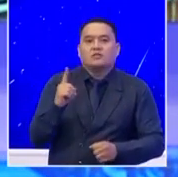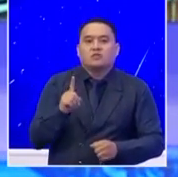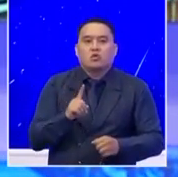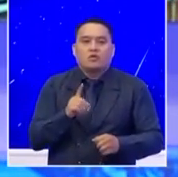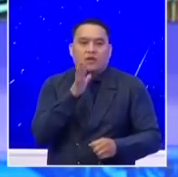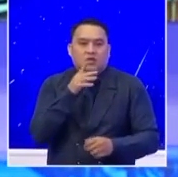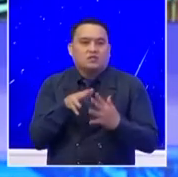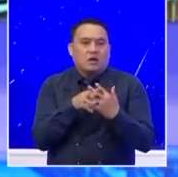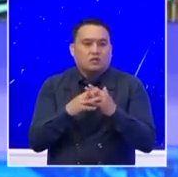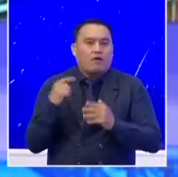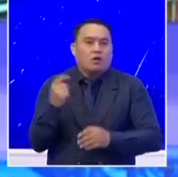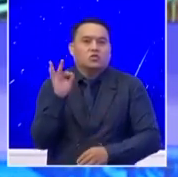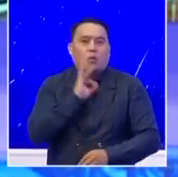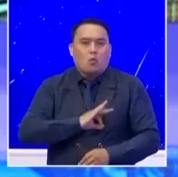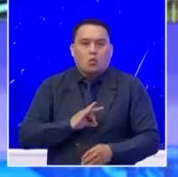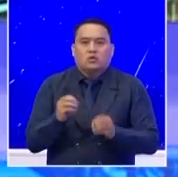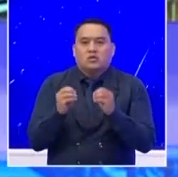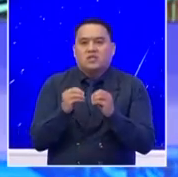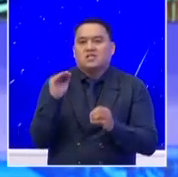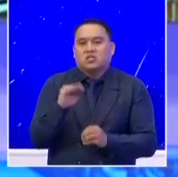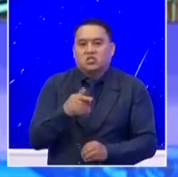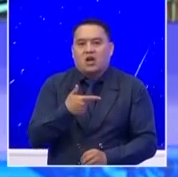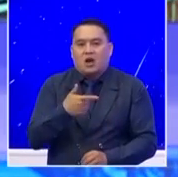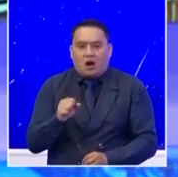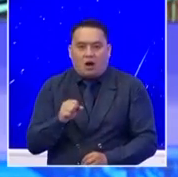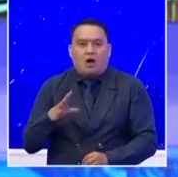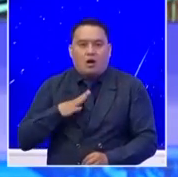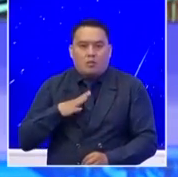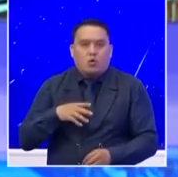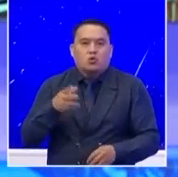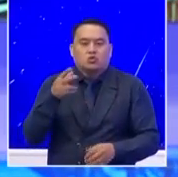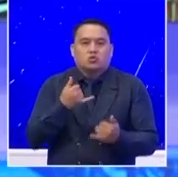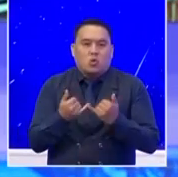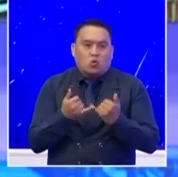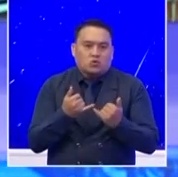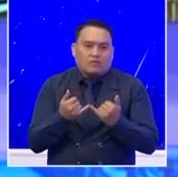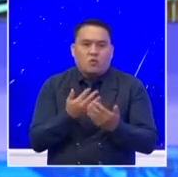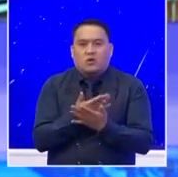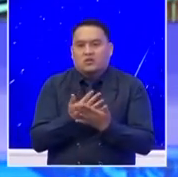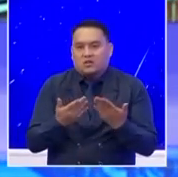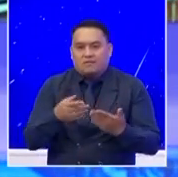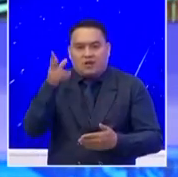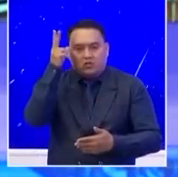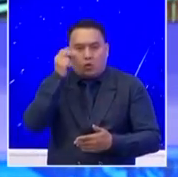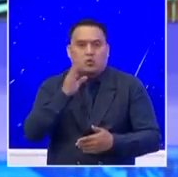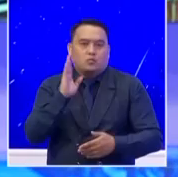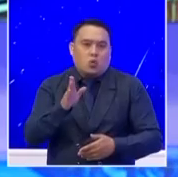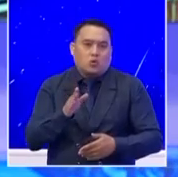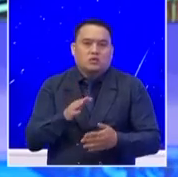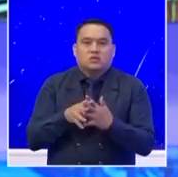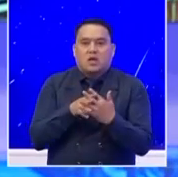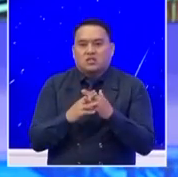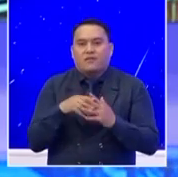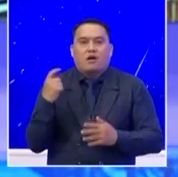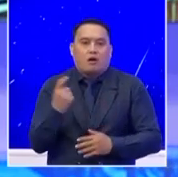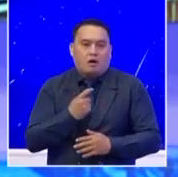текущем сезоне крестьяне освоили и отвели более 10 тысяч гектаров земель под зерновые культуры. В целом, как складывается деятельность